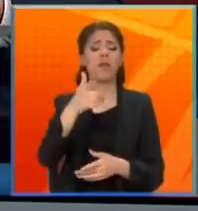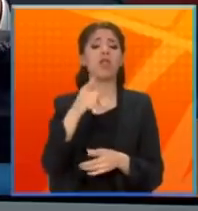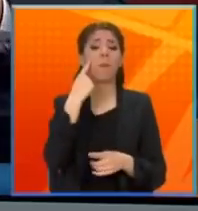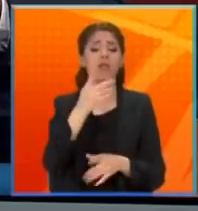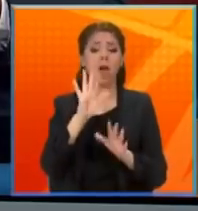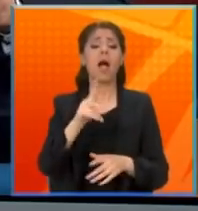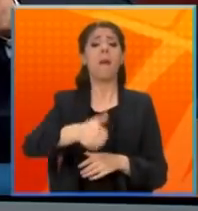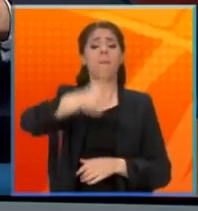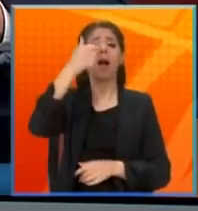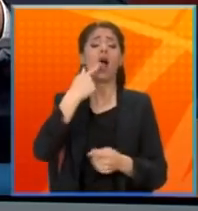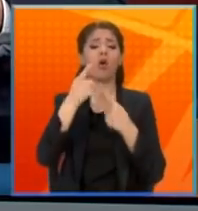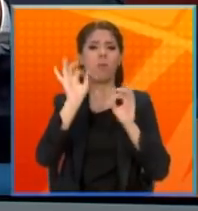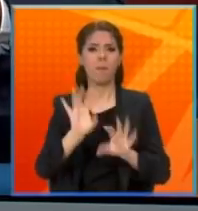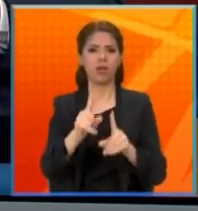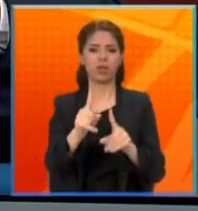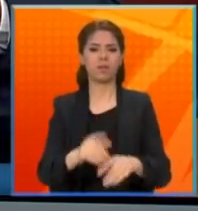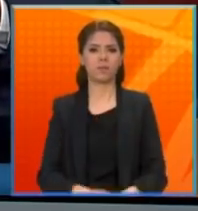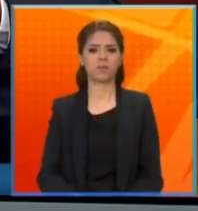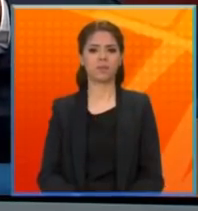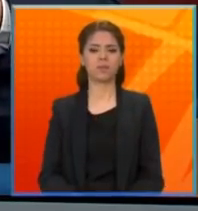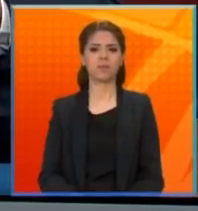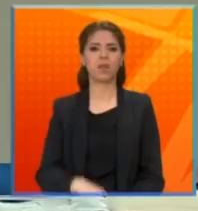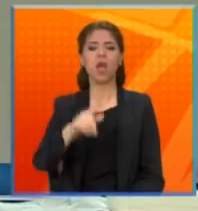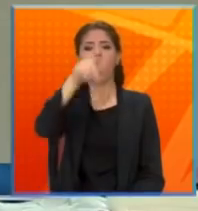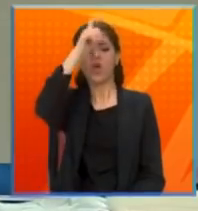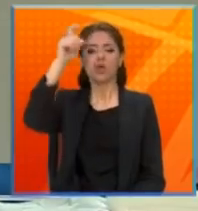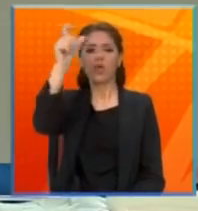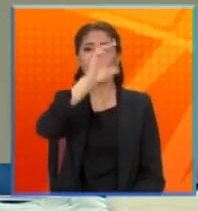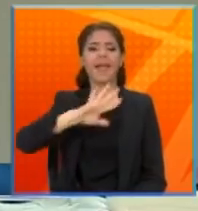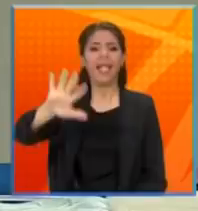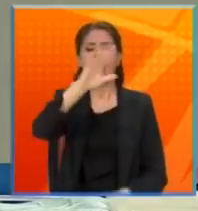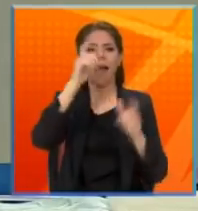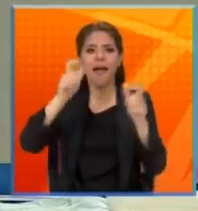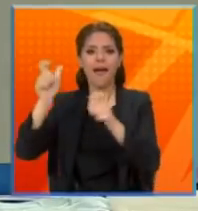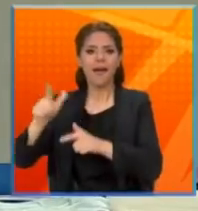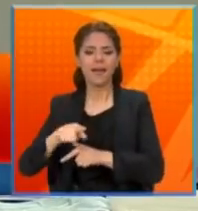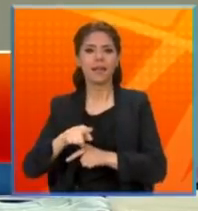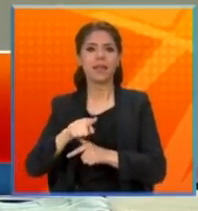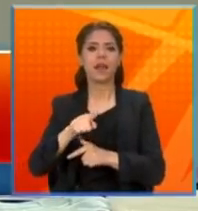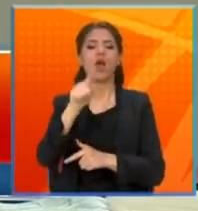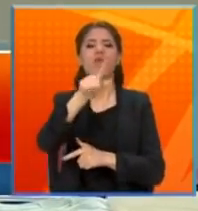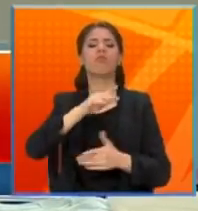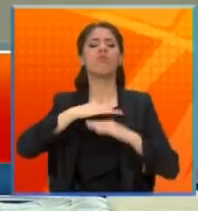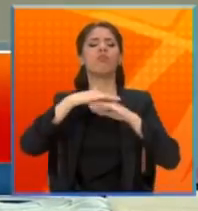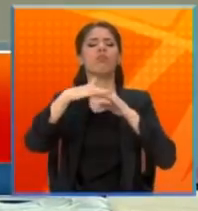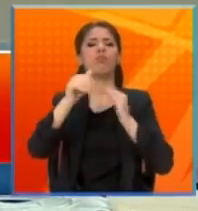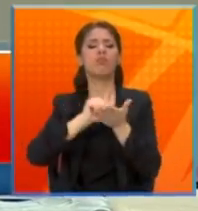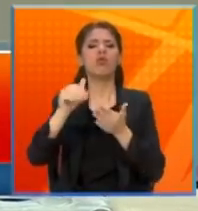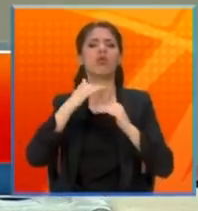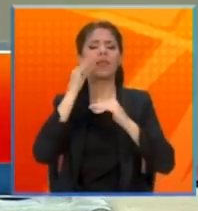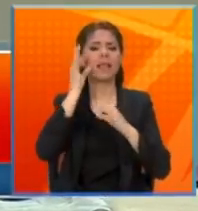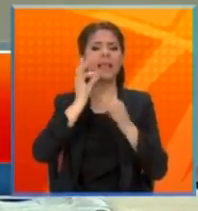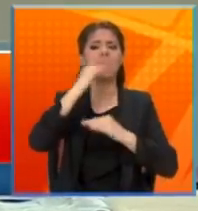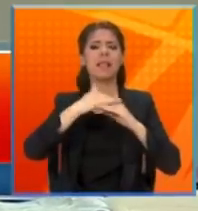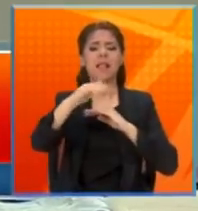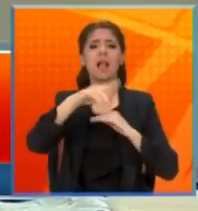Ama bakanların konuşması başladı, izleyelim. Ülkemin dört bir yanı, ülkemin bütün insanı,